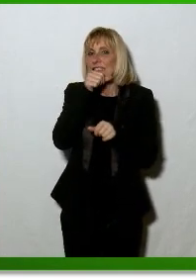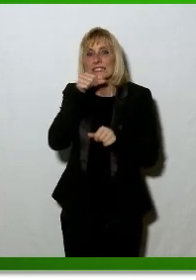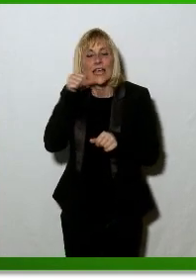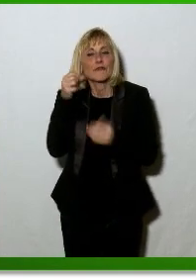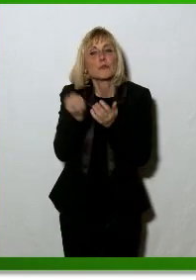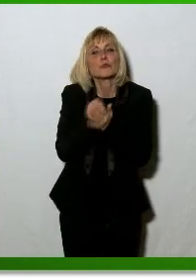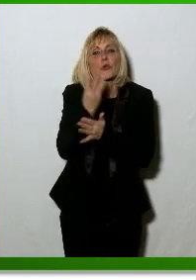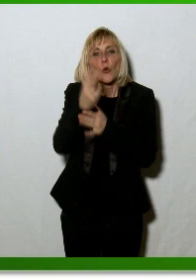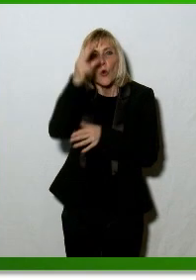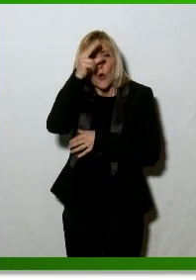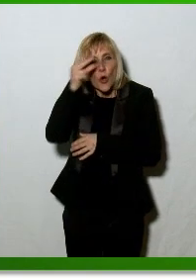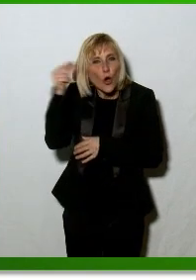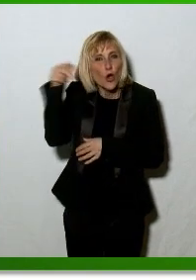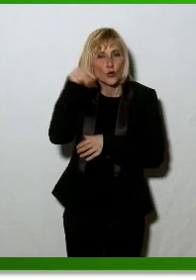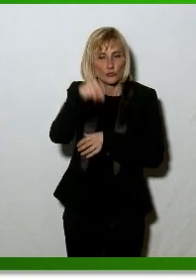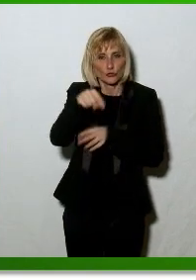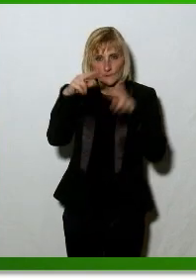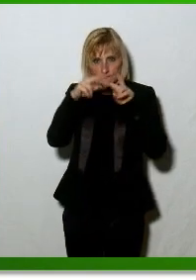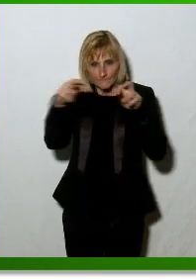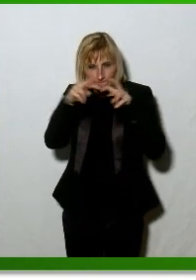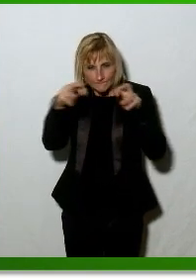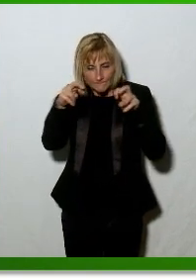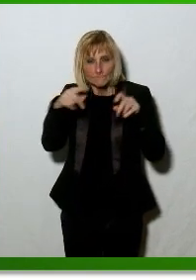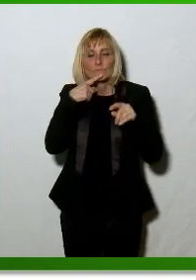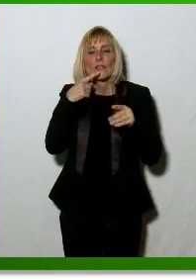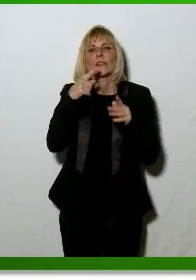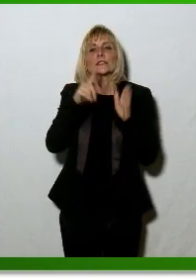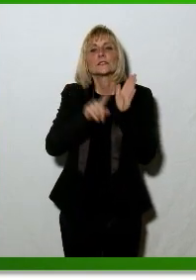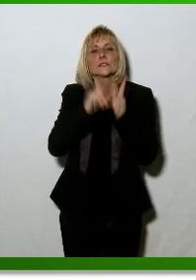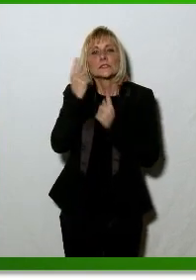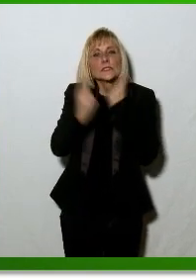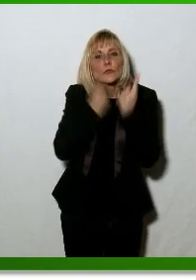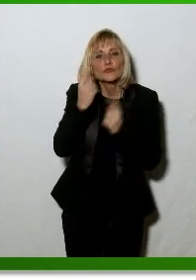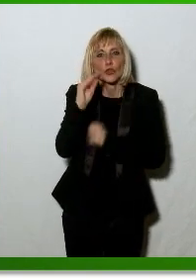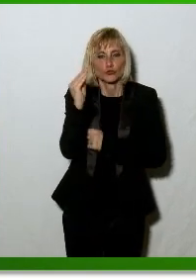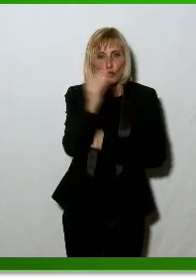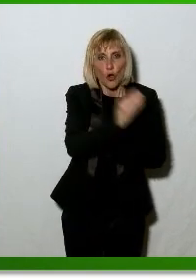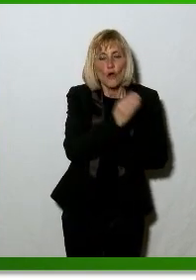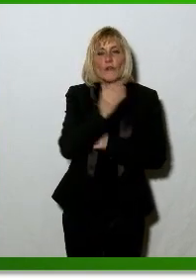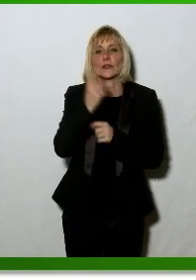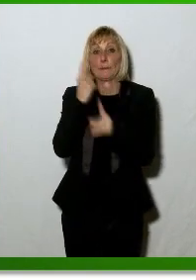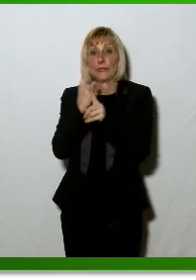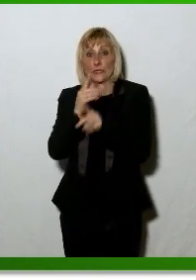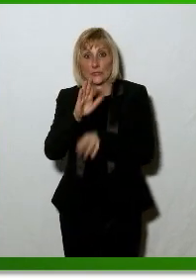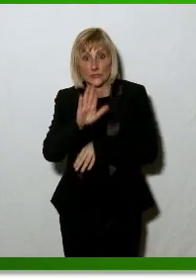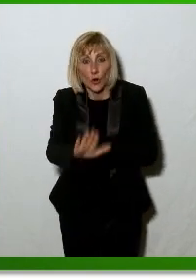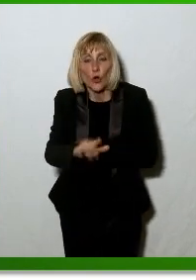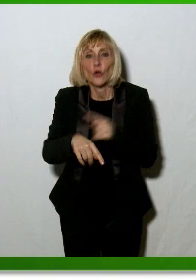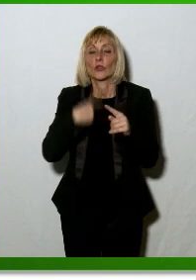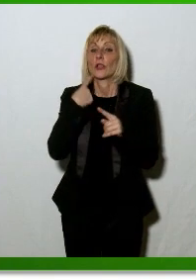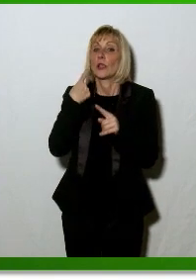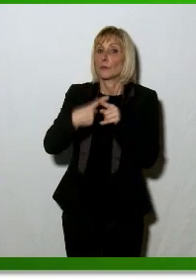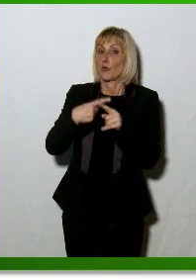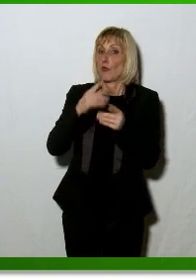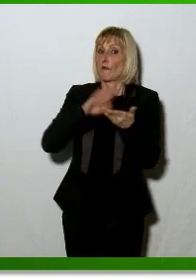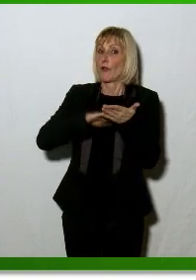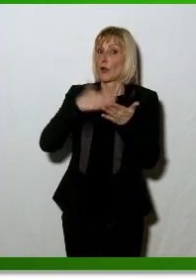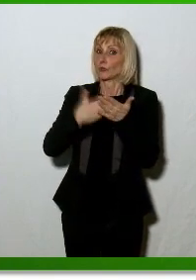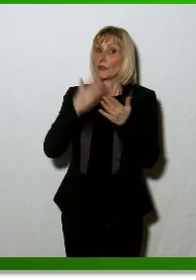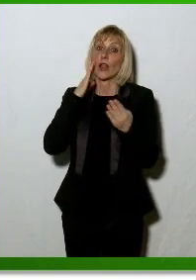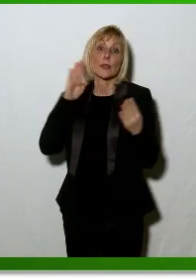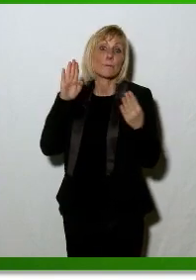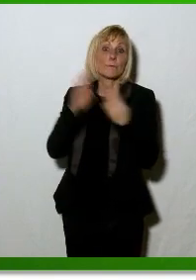conoscenza analizzando i fenomeni e i dati che riguardano i giovani i loro fabbisogni valutando gli impatti